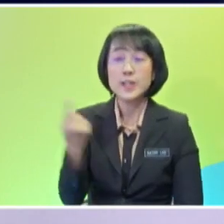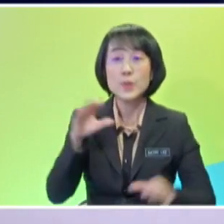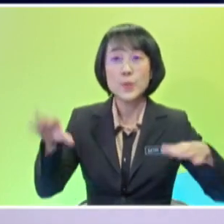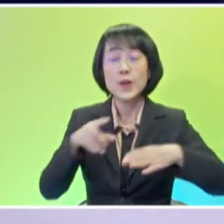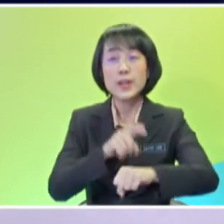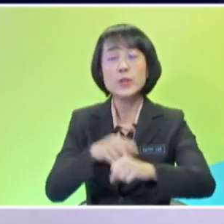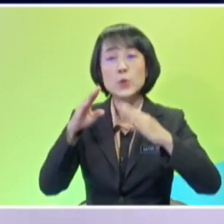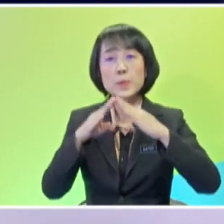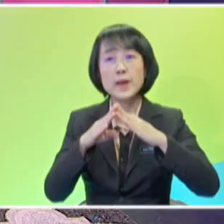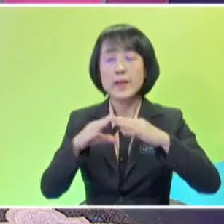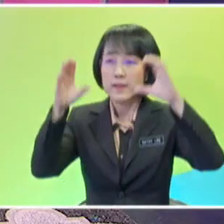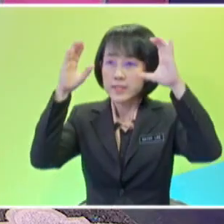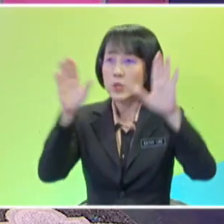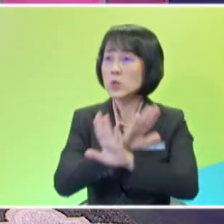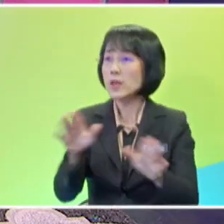yang